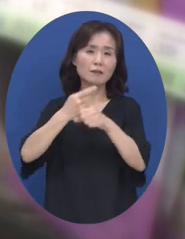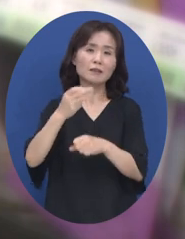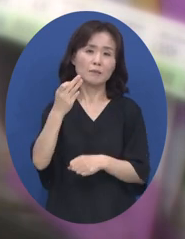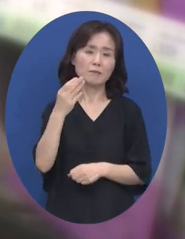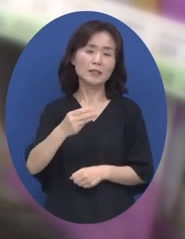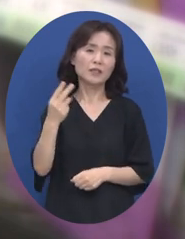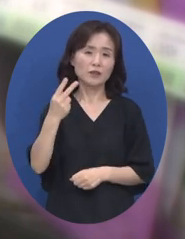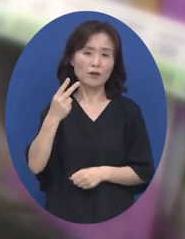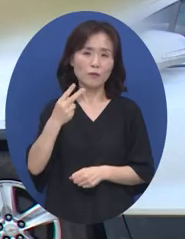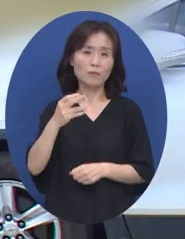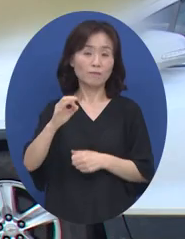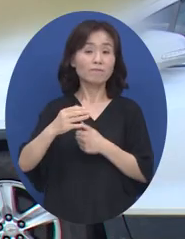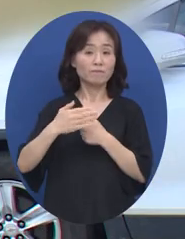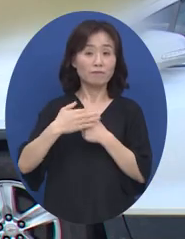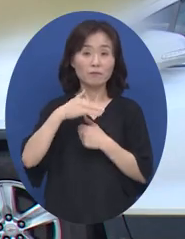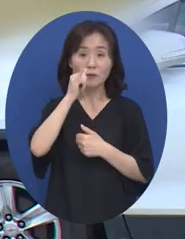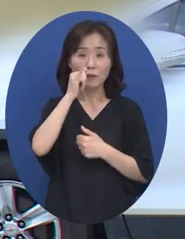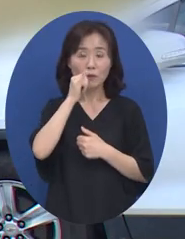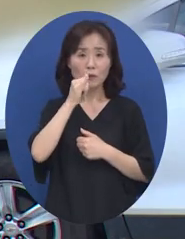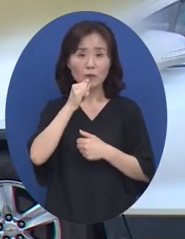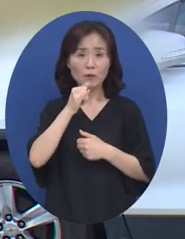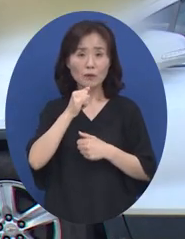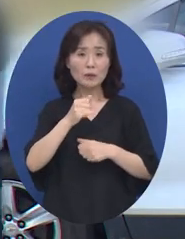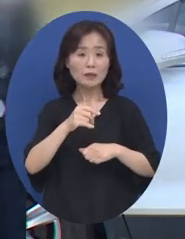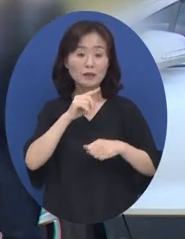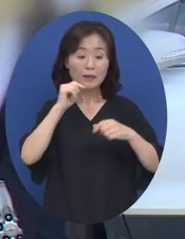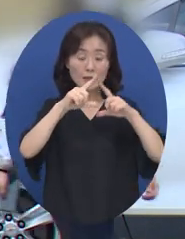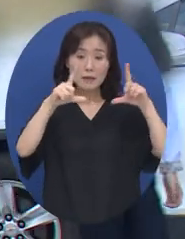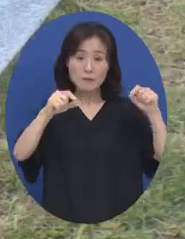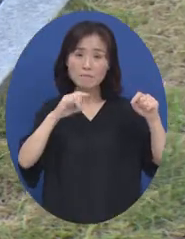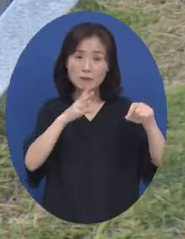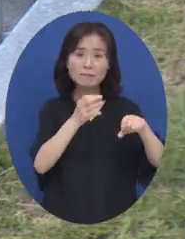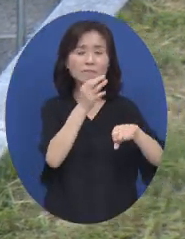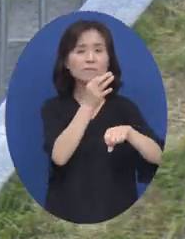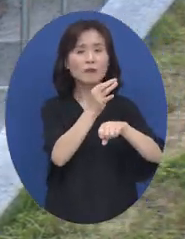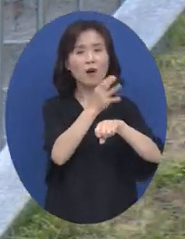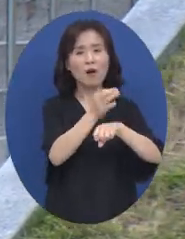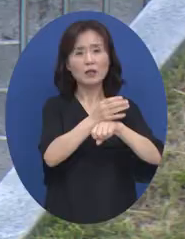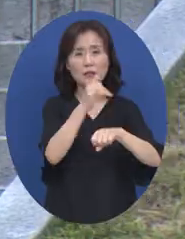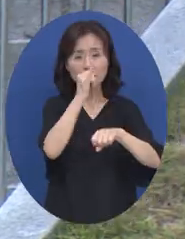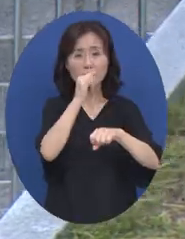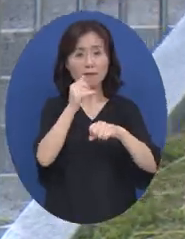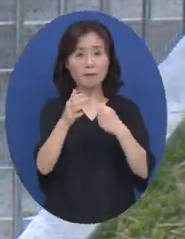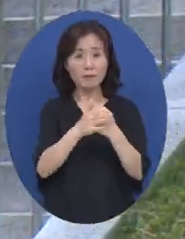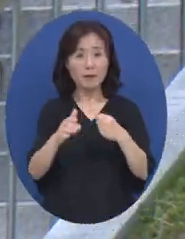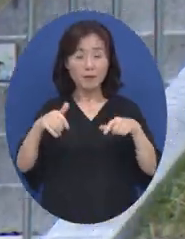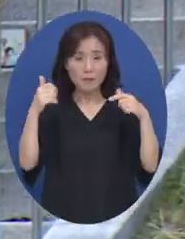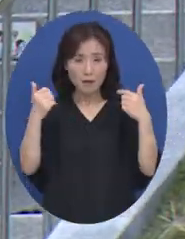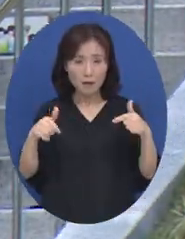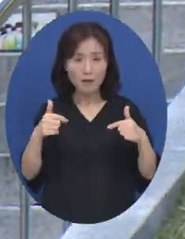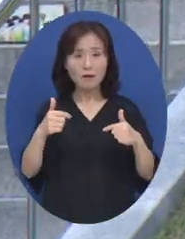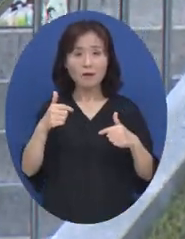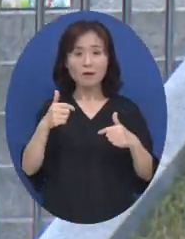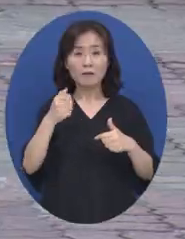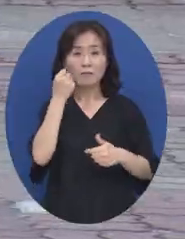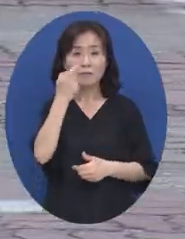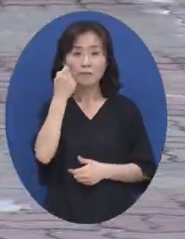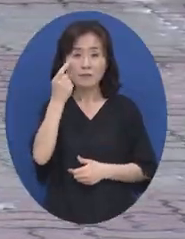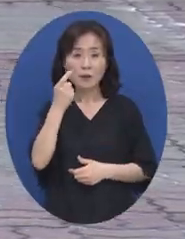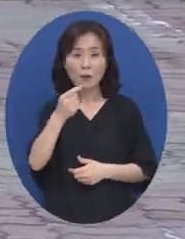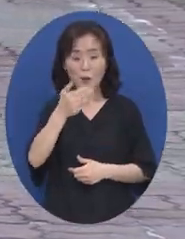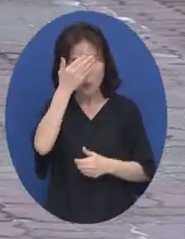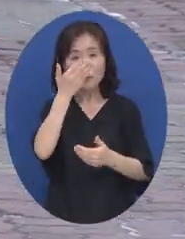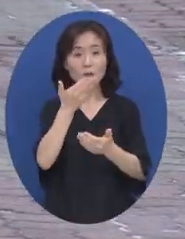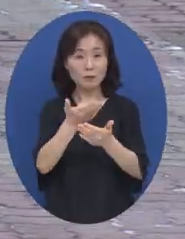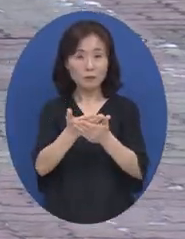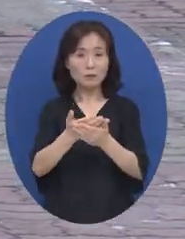지원받습니다. 다른 건못 사고 생리용품만 결제되도록 시스템이 돼 있어 매달 공짜로 시에서 생리대를